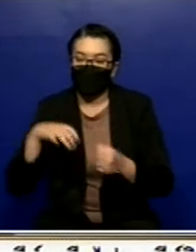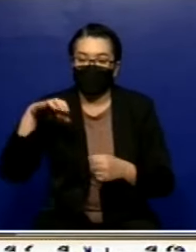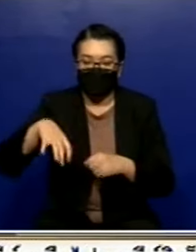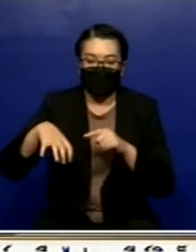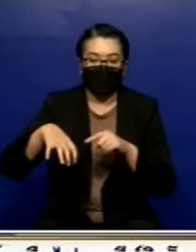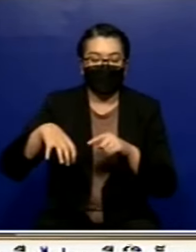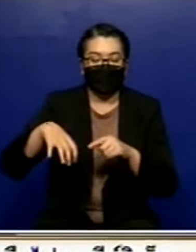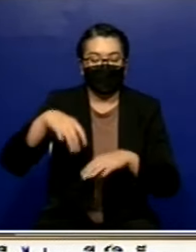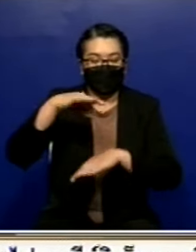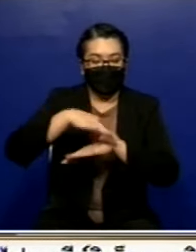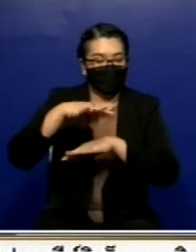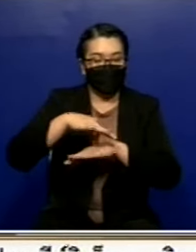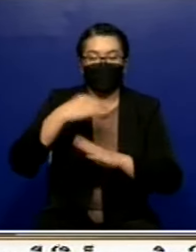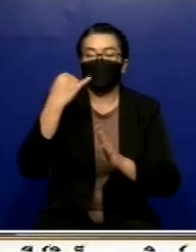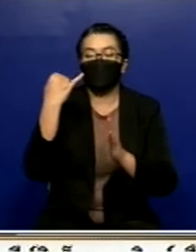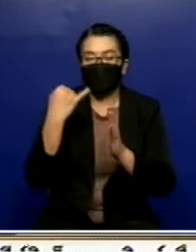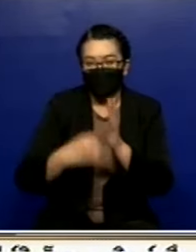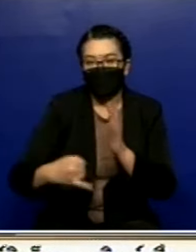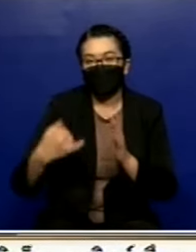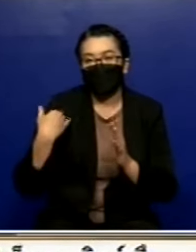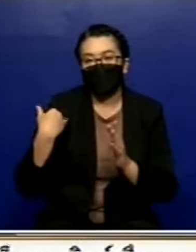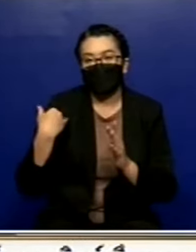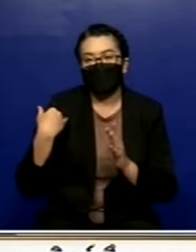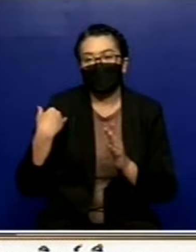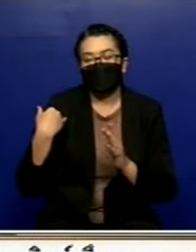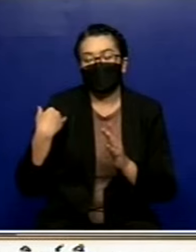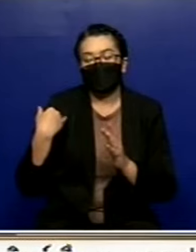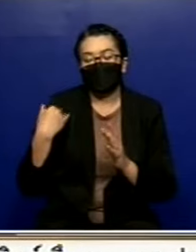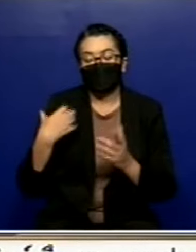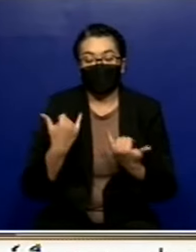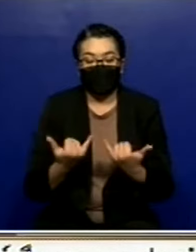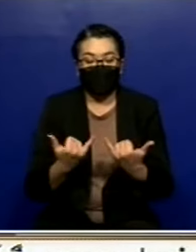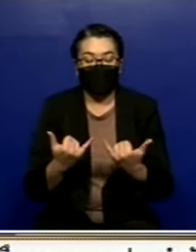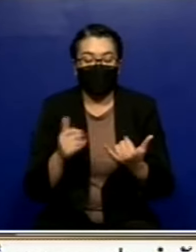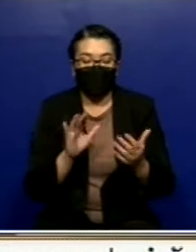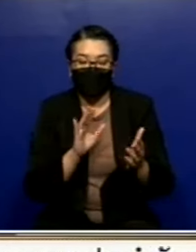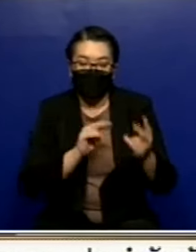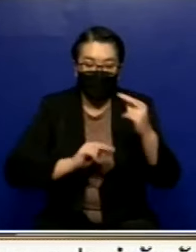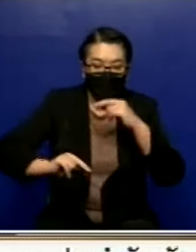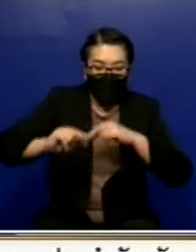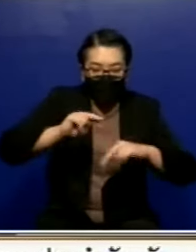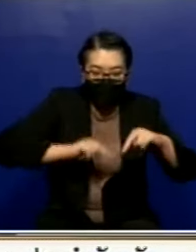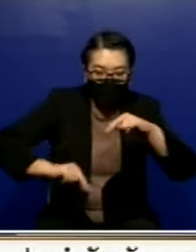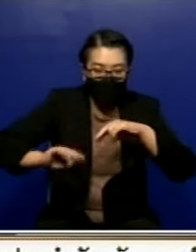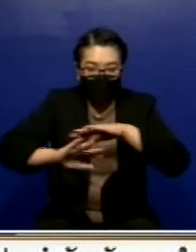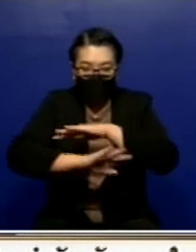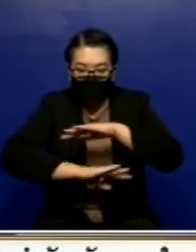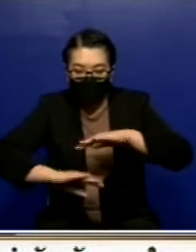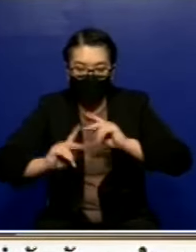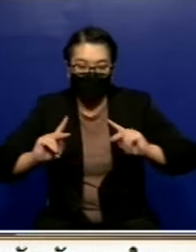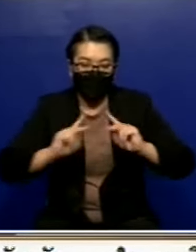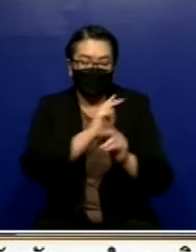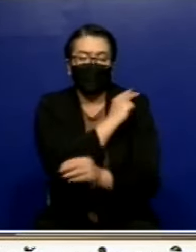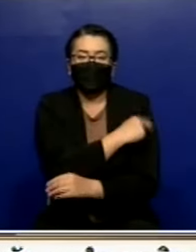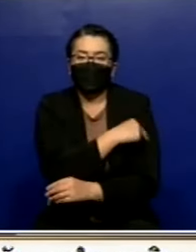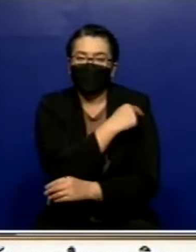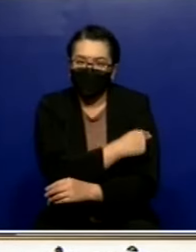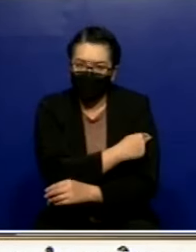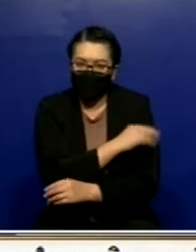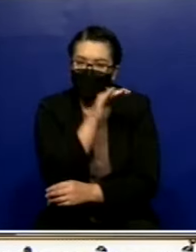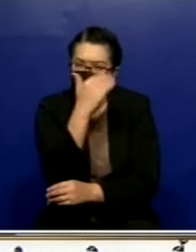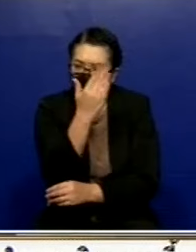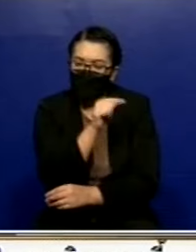ู่ผิดที่และที่สำคัญความดูแล hac พื้นฐานท่ต้ดูแลกกทวงศาทรรสุกก่อน